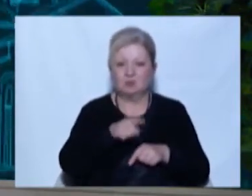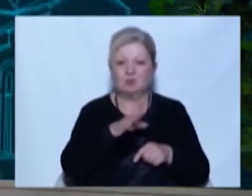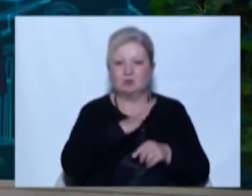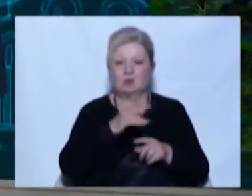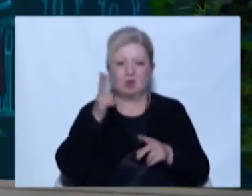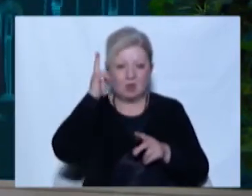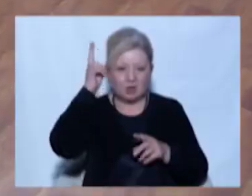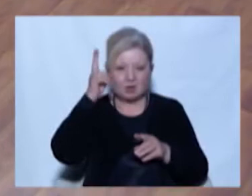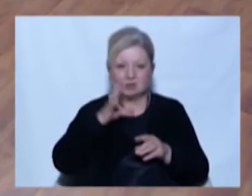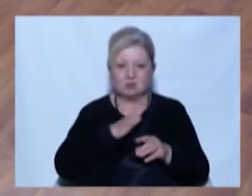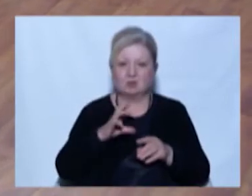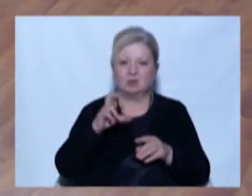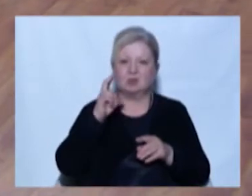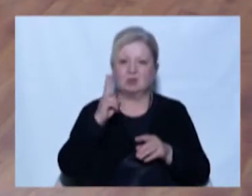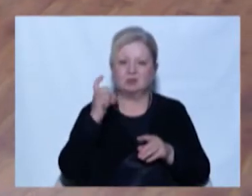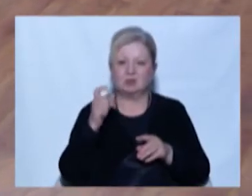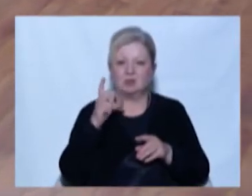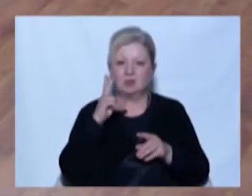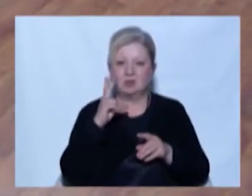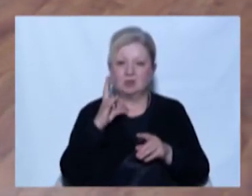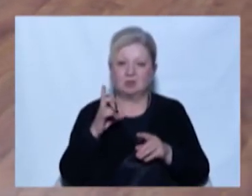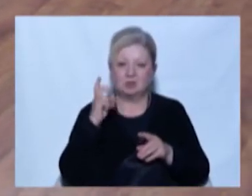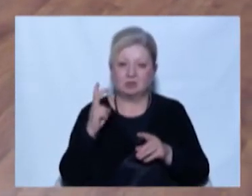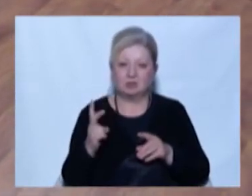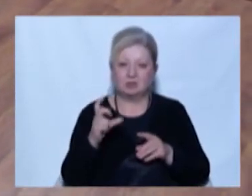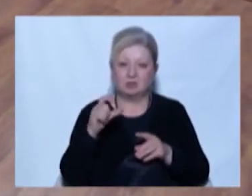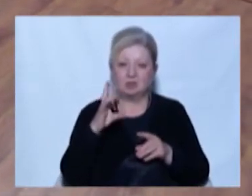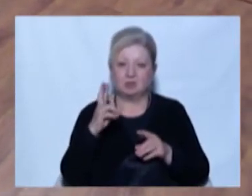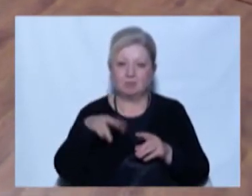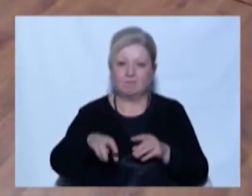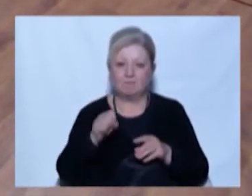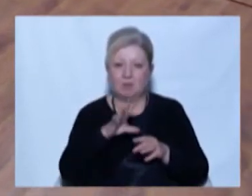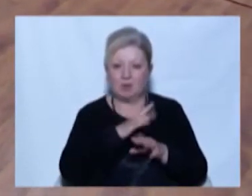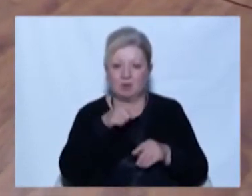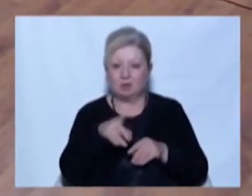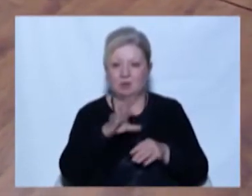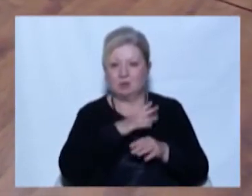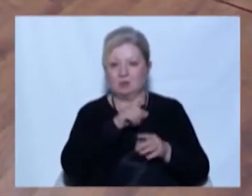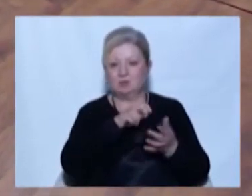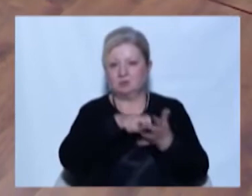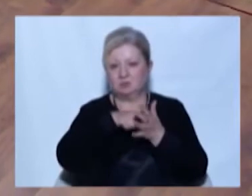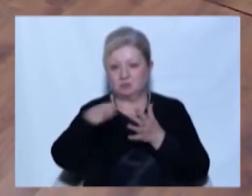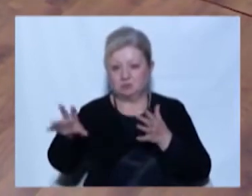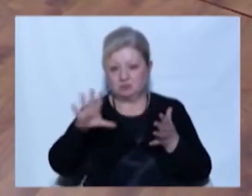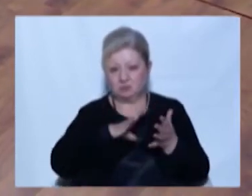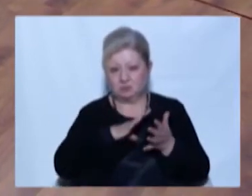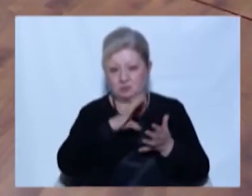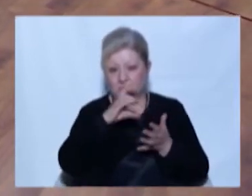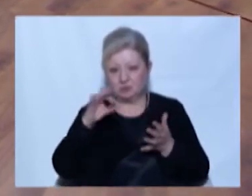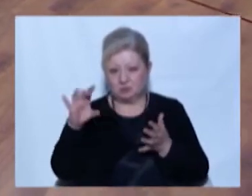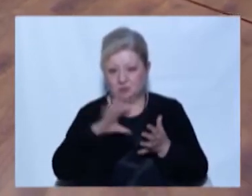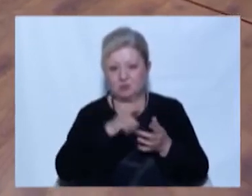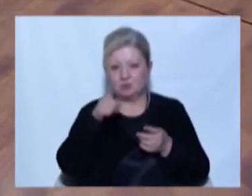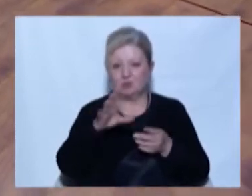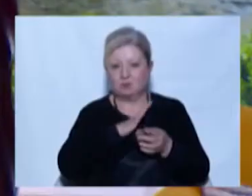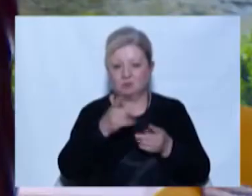მოვალეობის შემსრულებელმა ჯორჯ კენანმა სახელმწიფო დეპარტამენტს გაუგზავნა წერილი, რომელშიც ის ამტკიცებდა, რომ საბჭოთა